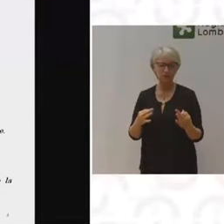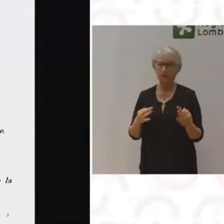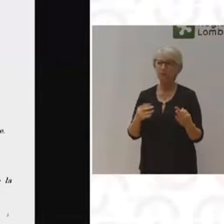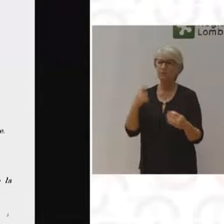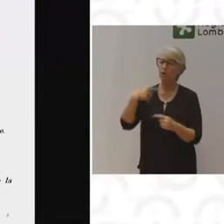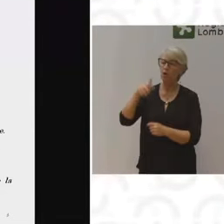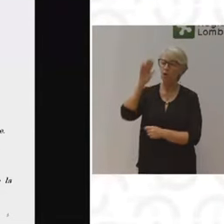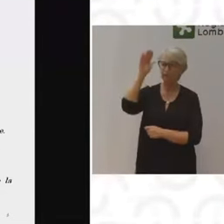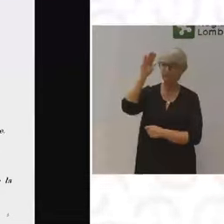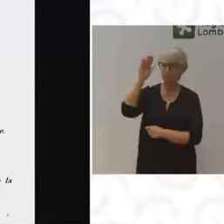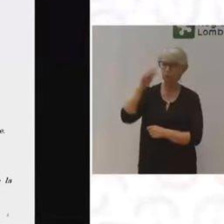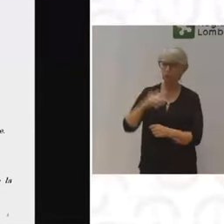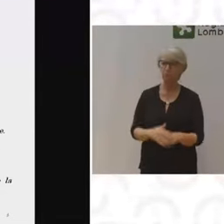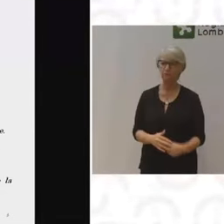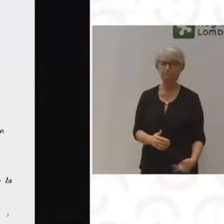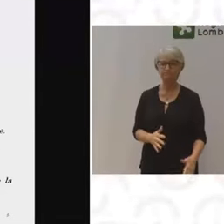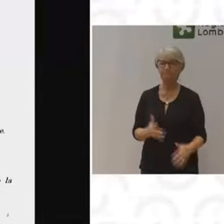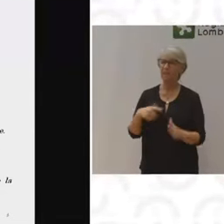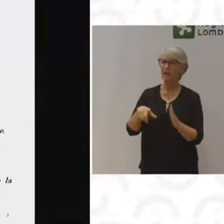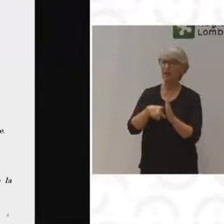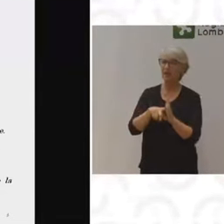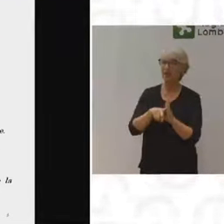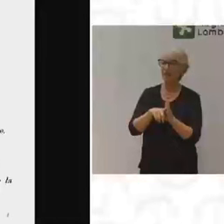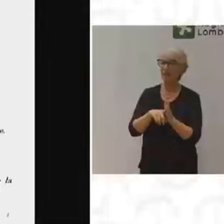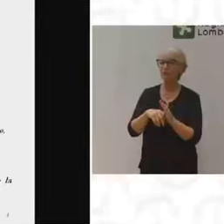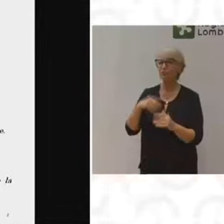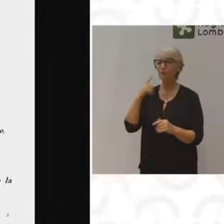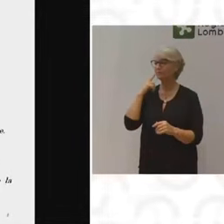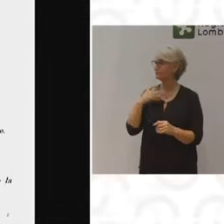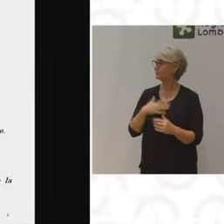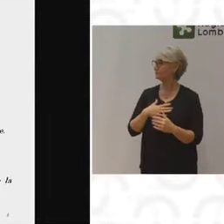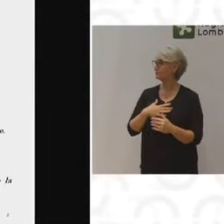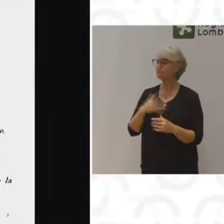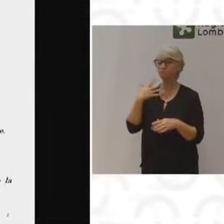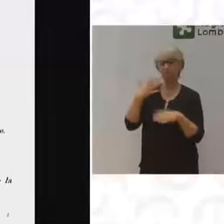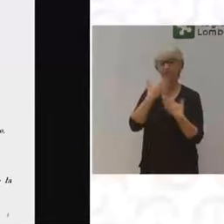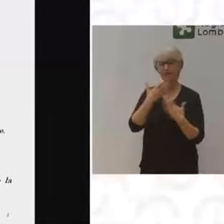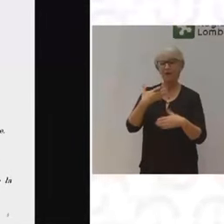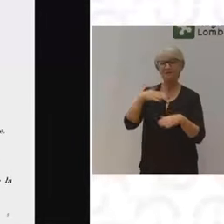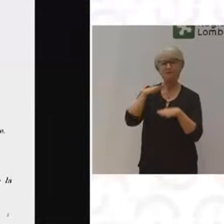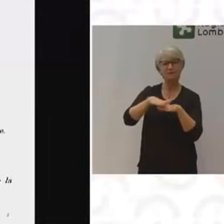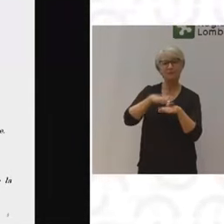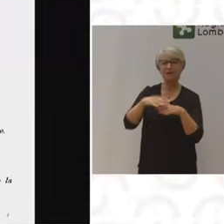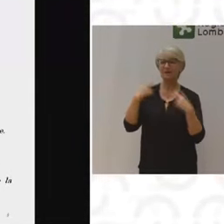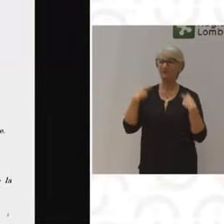futuro. Legge costruita con il cuore e la ragione, grazie ad esperienze di vita vissuta.